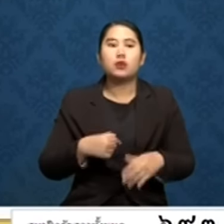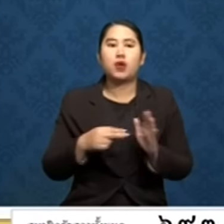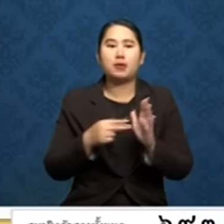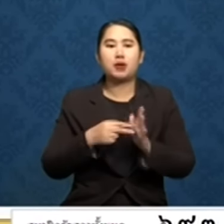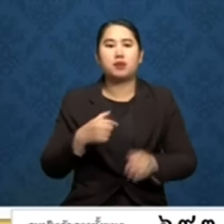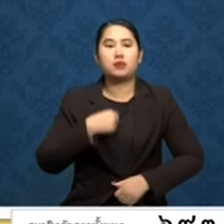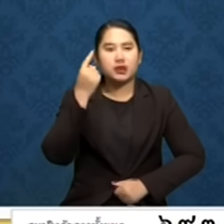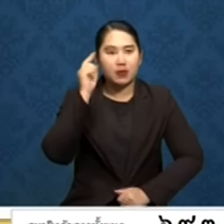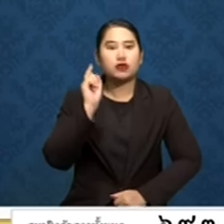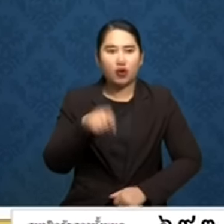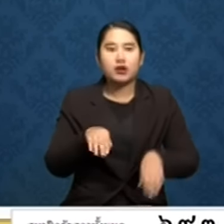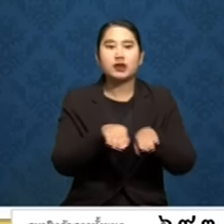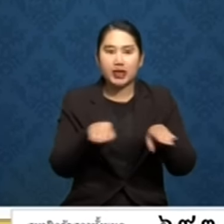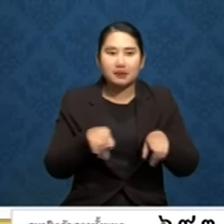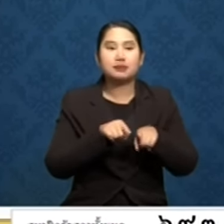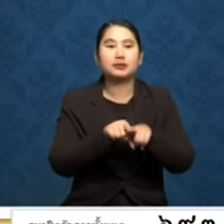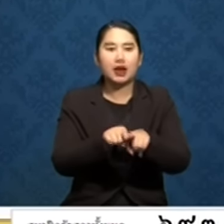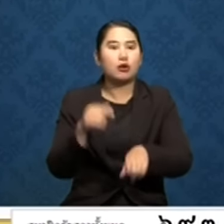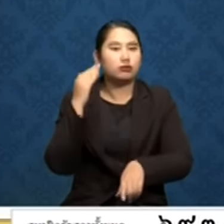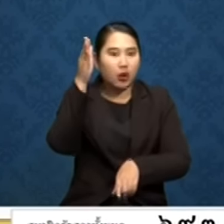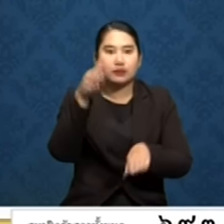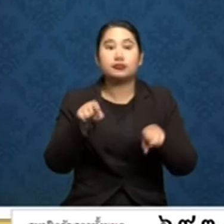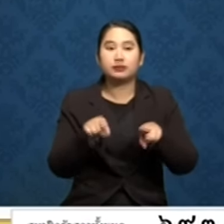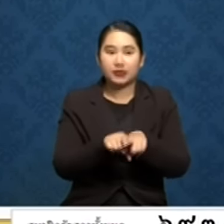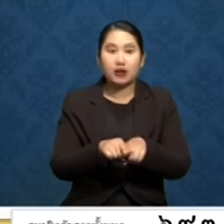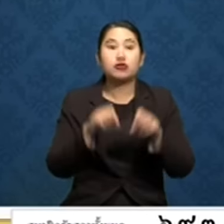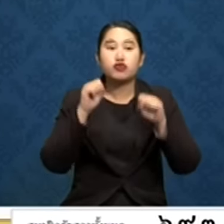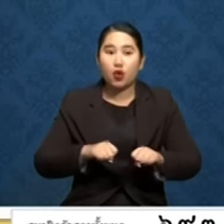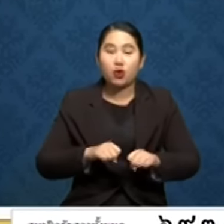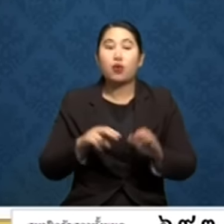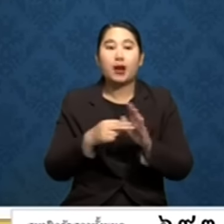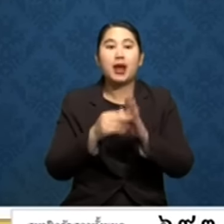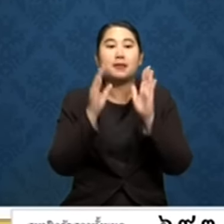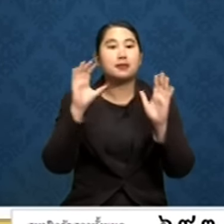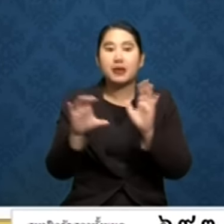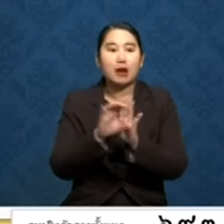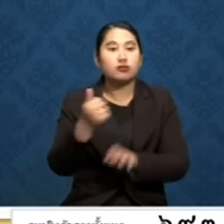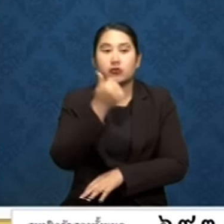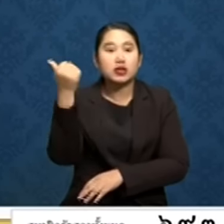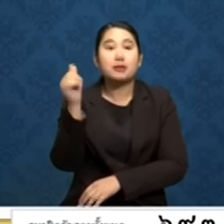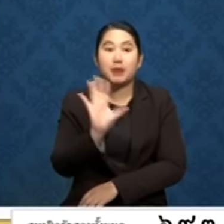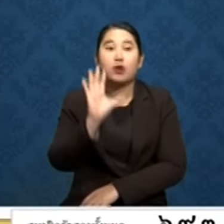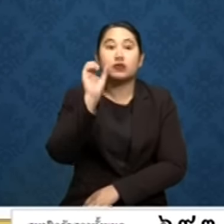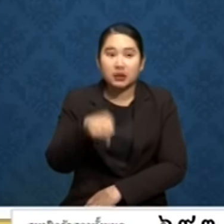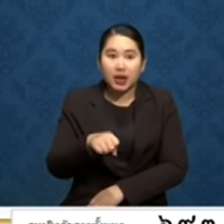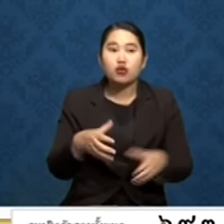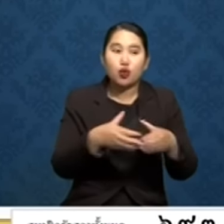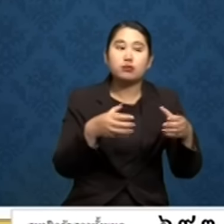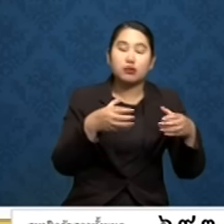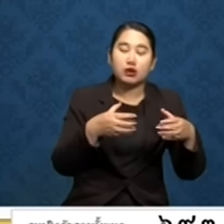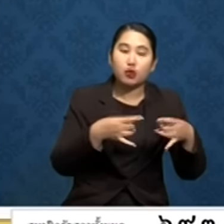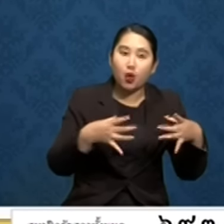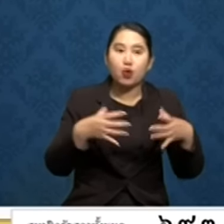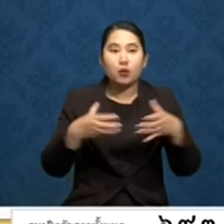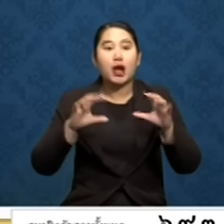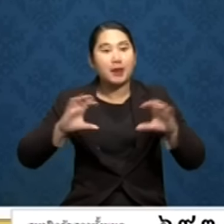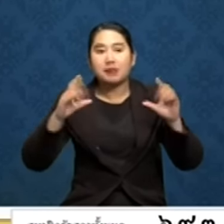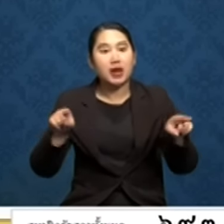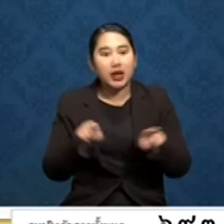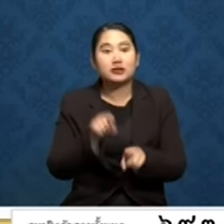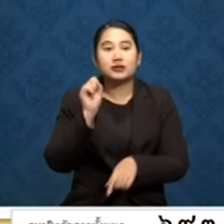านประธานก็ต้องใช้เกณฑ์เดียวกันครับเอาให้ชัดว่าตกลงจะไม่ให้มีภาพบุคคลภายนอกไม่ว่าฝ่ายใดเลยใช่ไหมนั่นเป็นข้อที่หนึ่งนะ